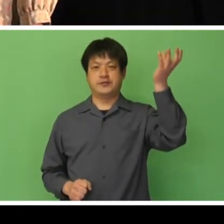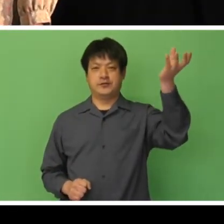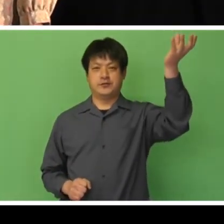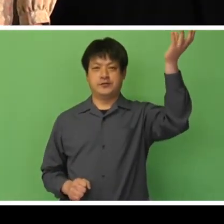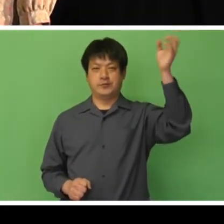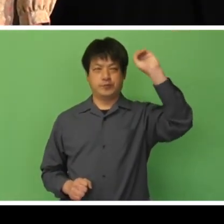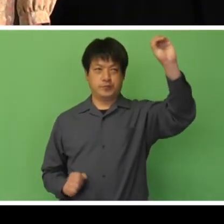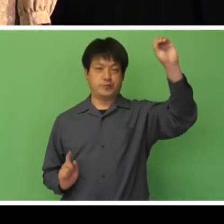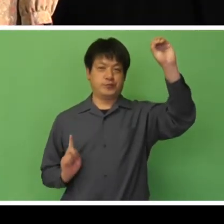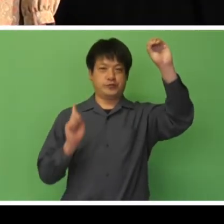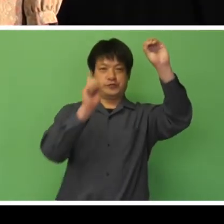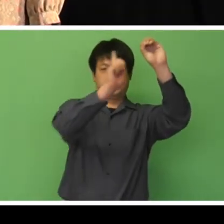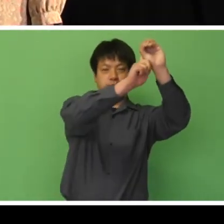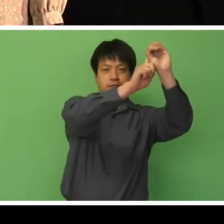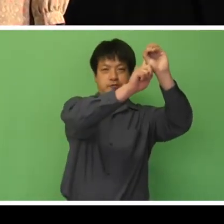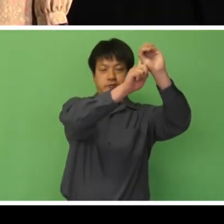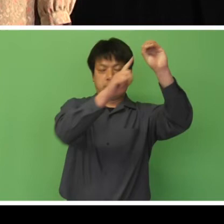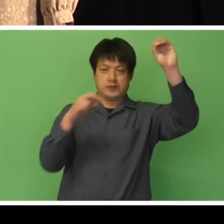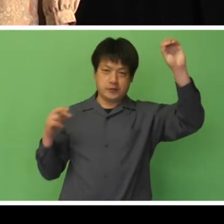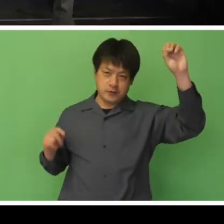夢に向かって